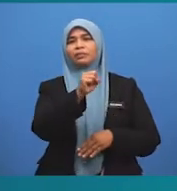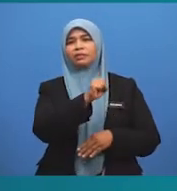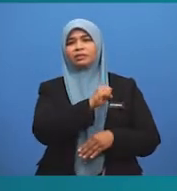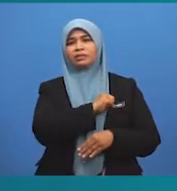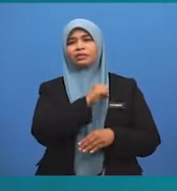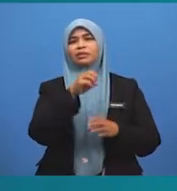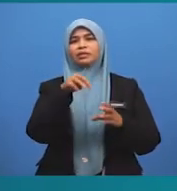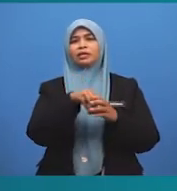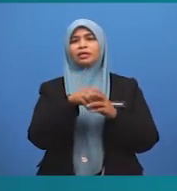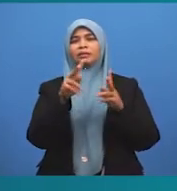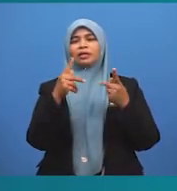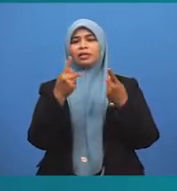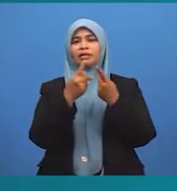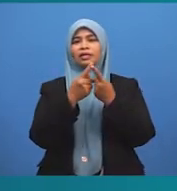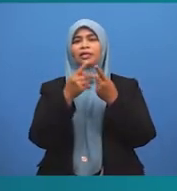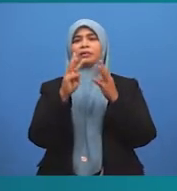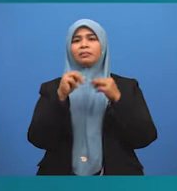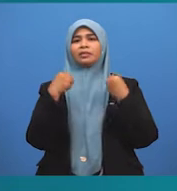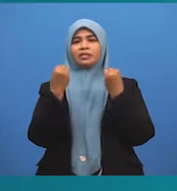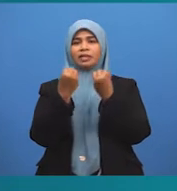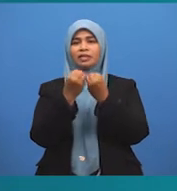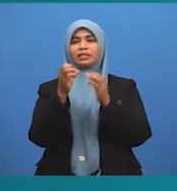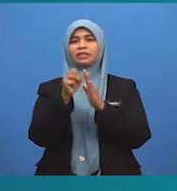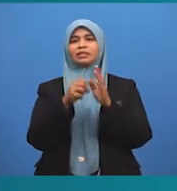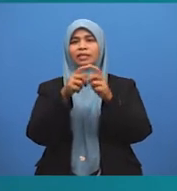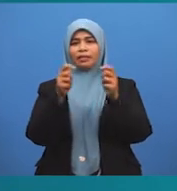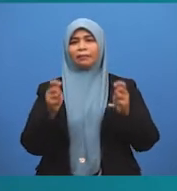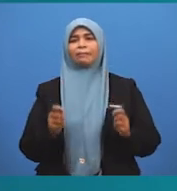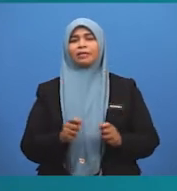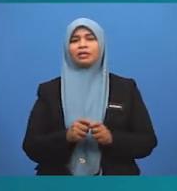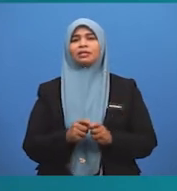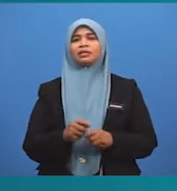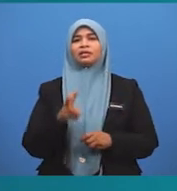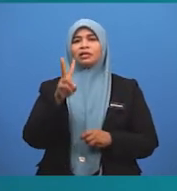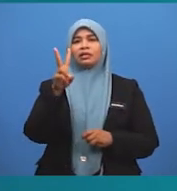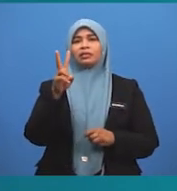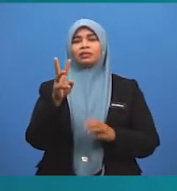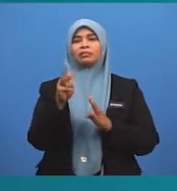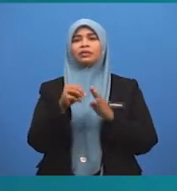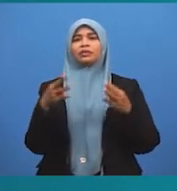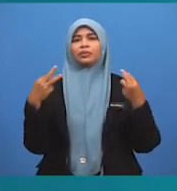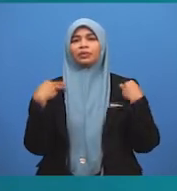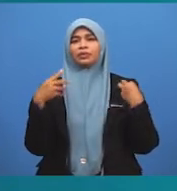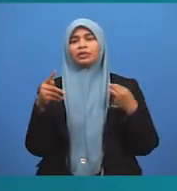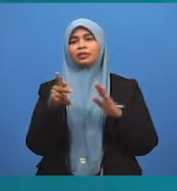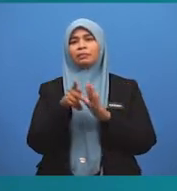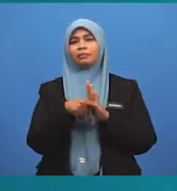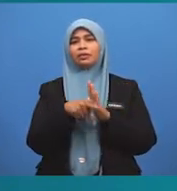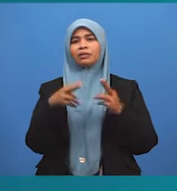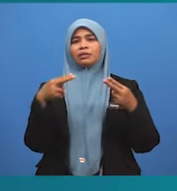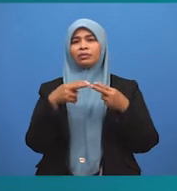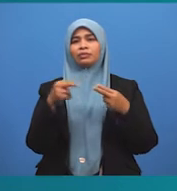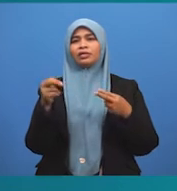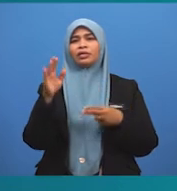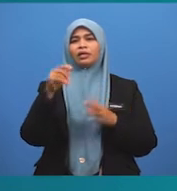santun dalam kalangan masyarakat setempat. Yang kedua, mewujudkan